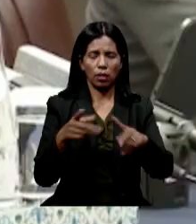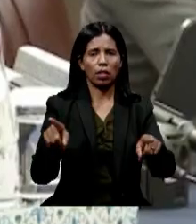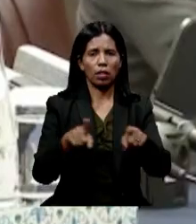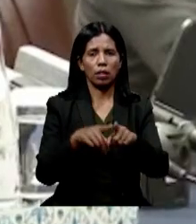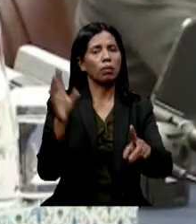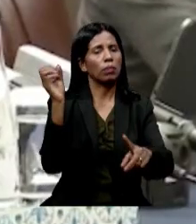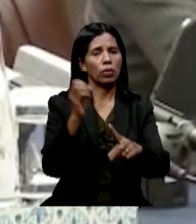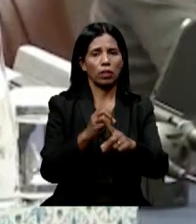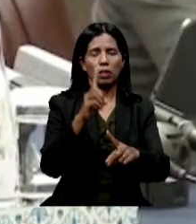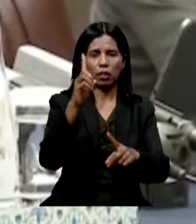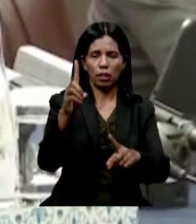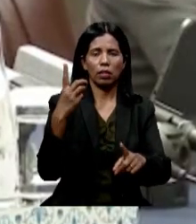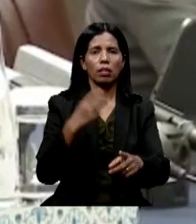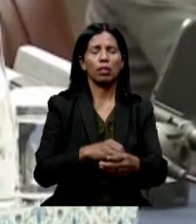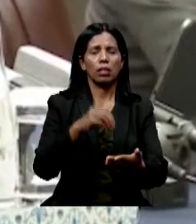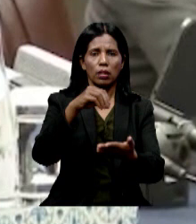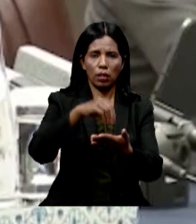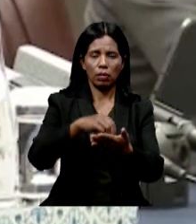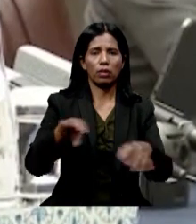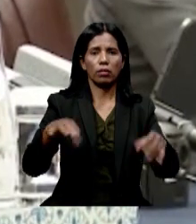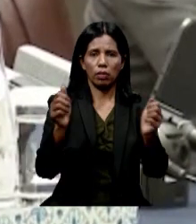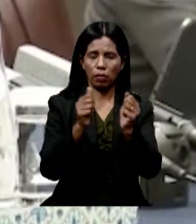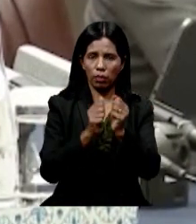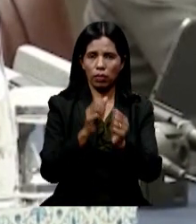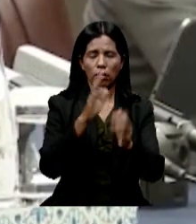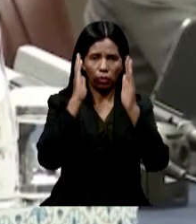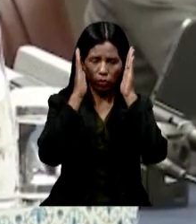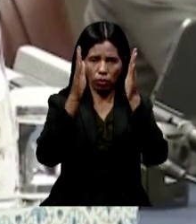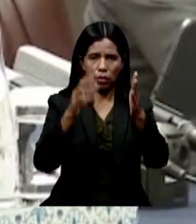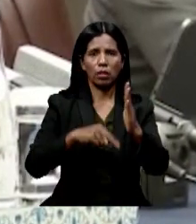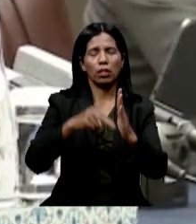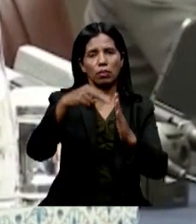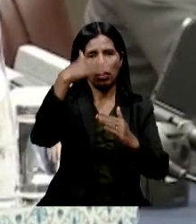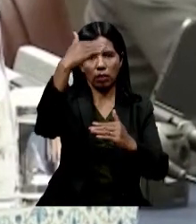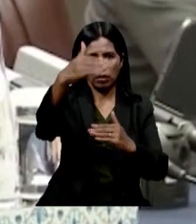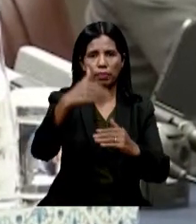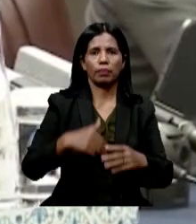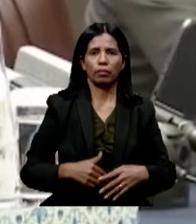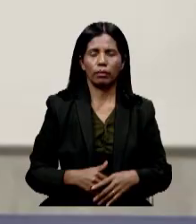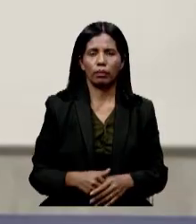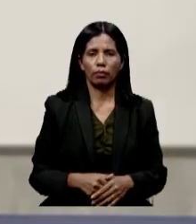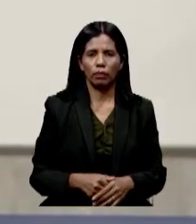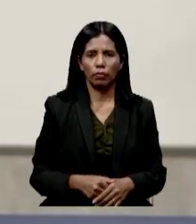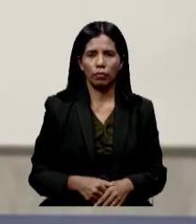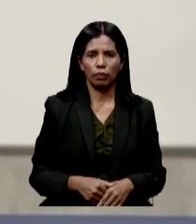nessa oportunidade ida, hode profunda tan cooperação estratégica ba nível alto nian.